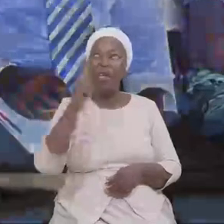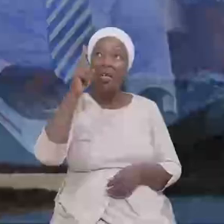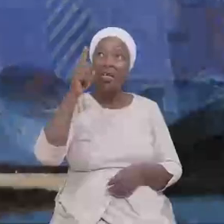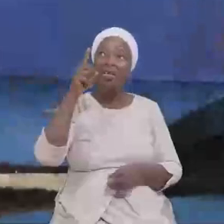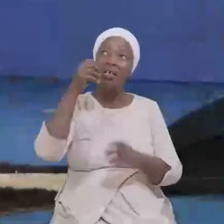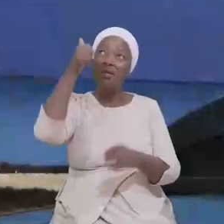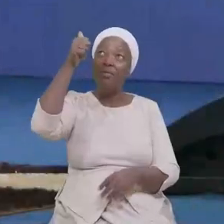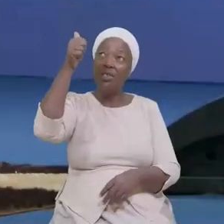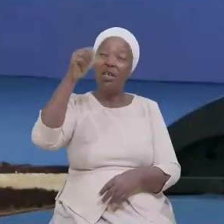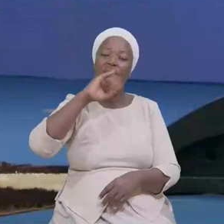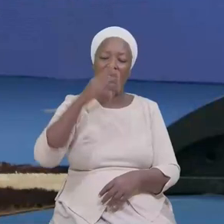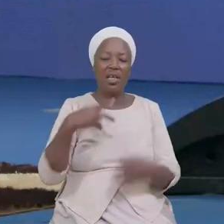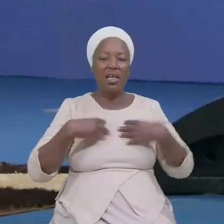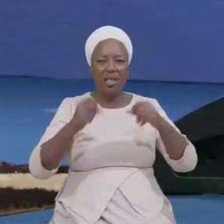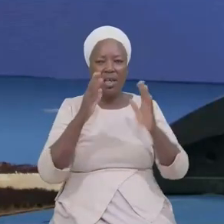Lui-même est le guérisseur.